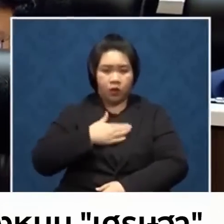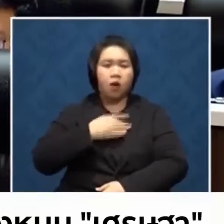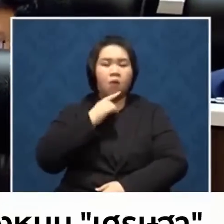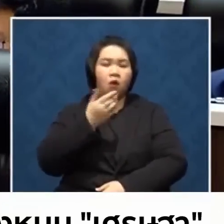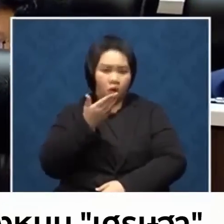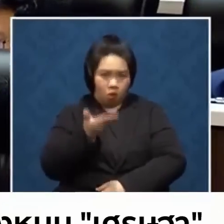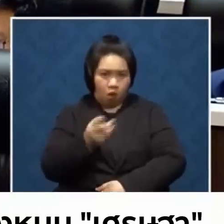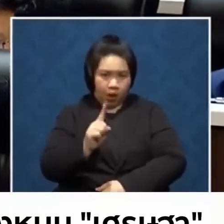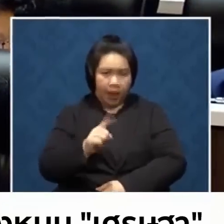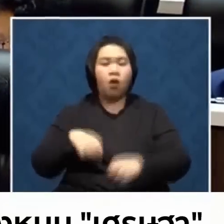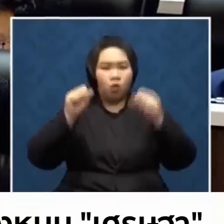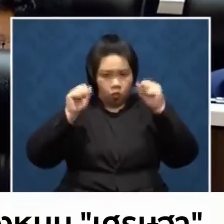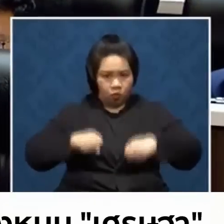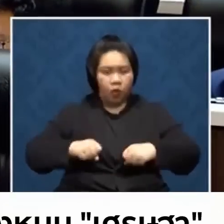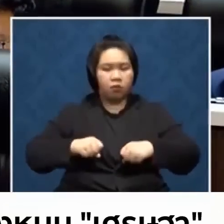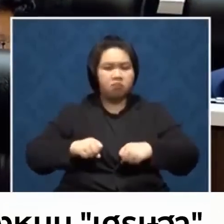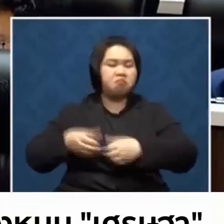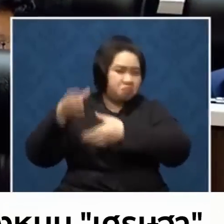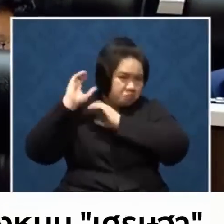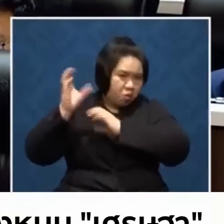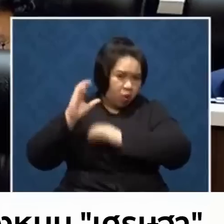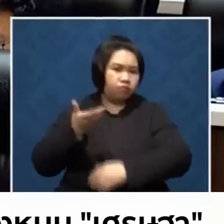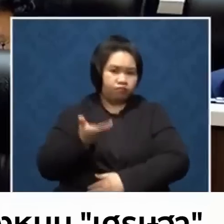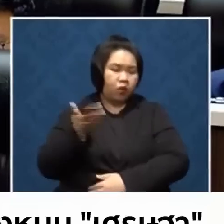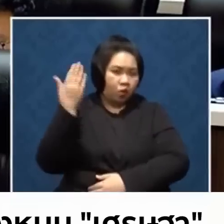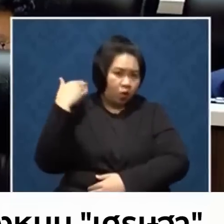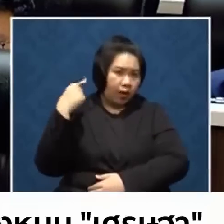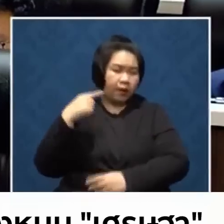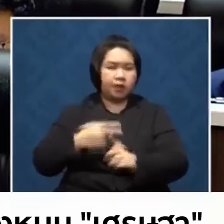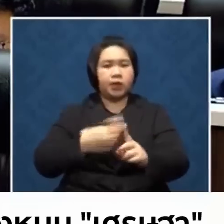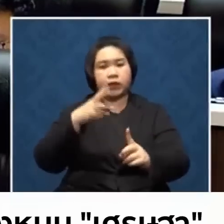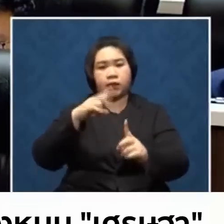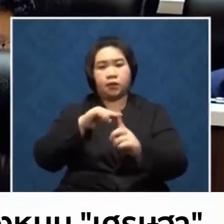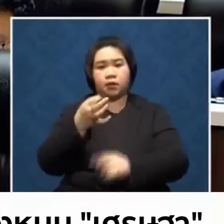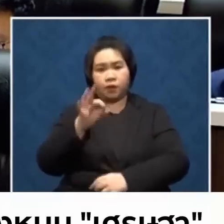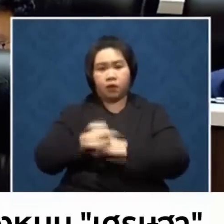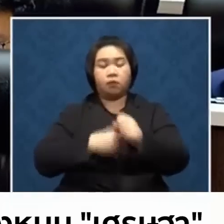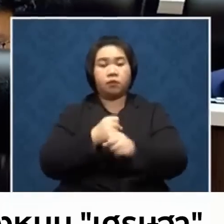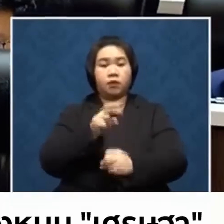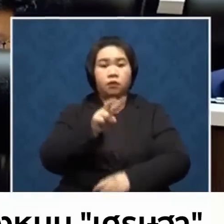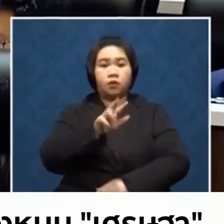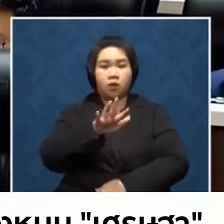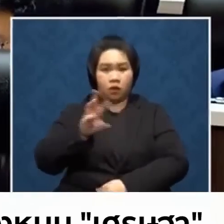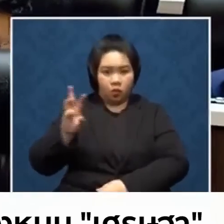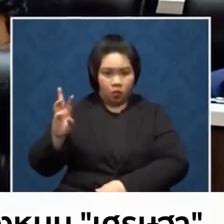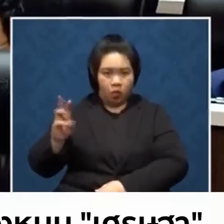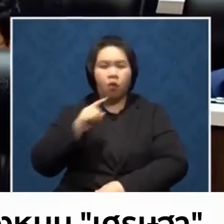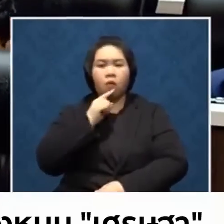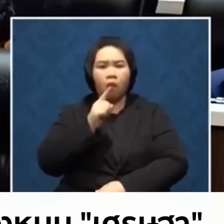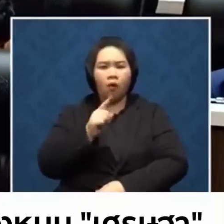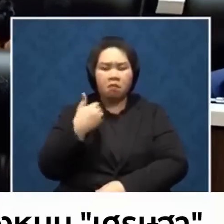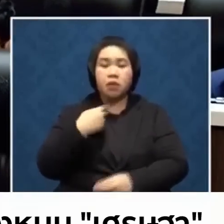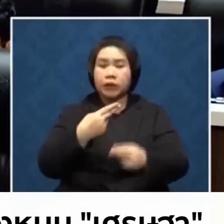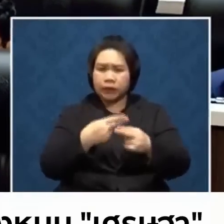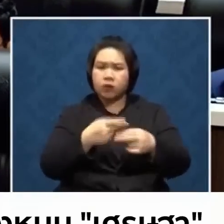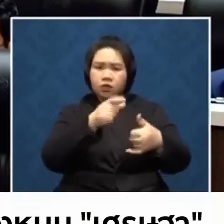รขณะเดียวกันข้อบังคับการประชุมสภาข้อที่151ก็ถือว่ามติของรัฐสภานั้นถือเป็นที่เด็ด